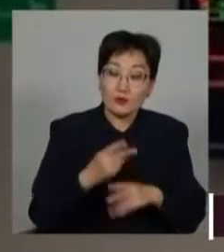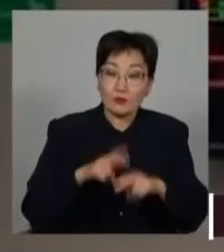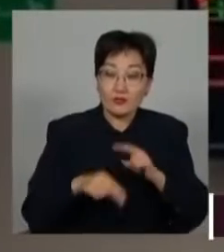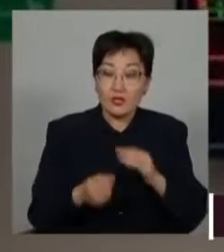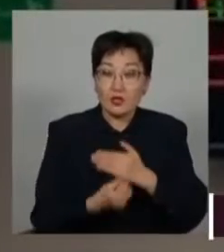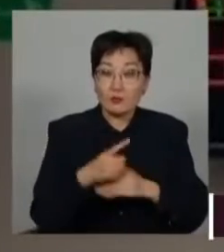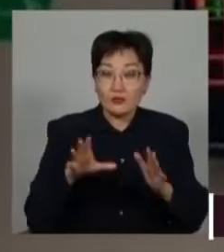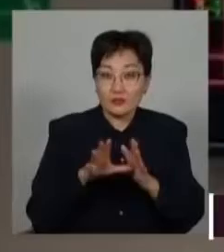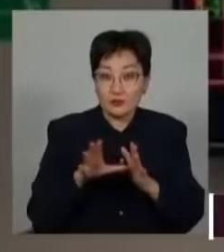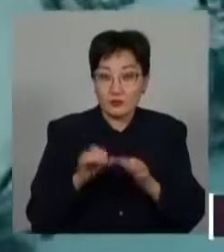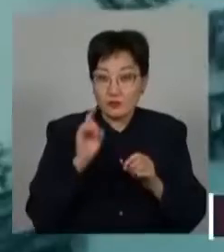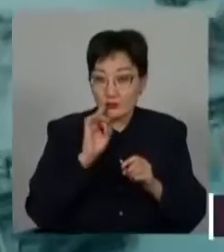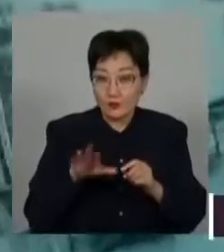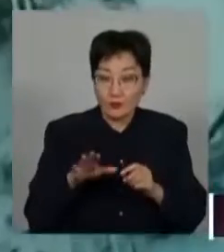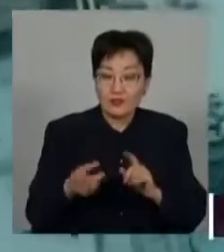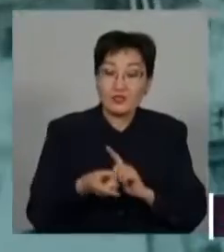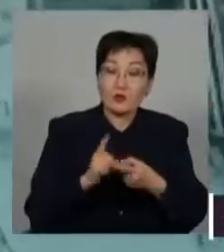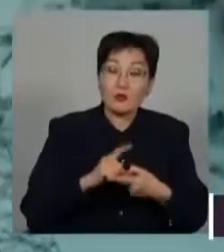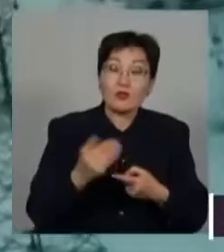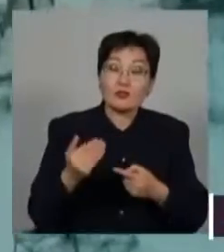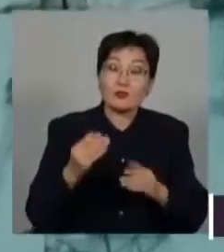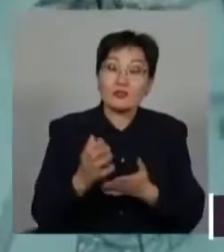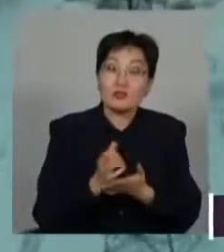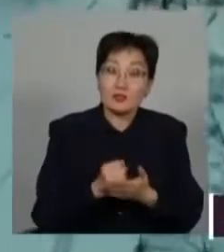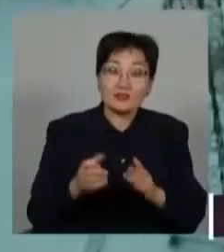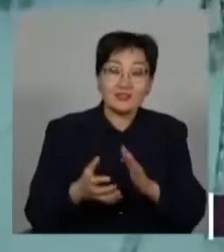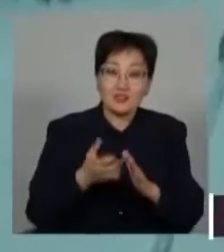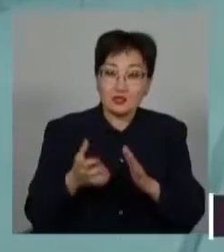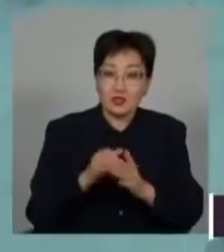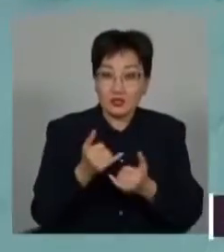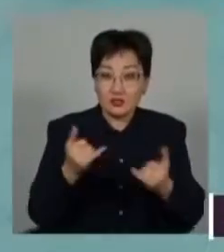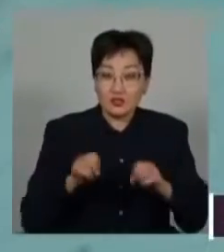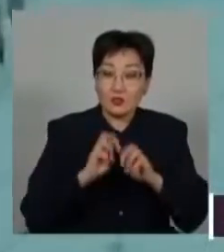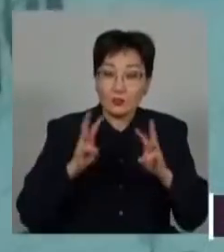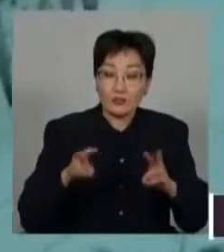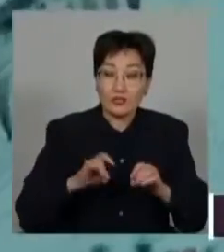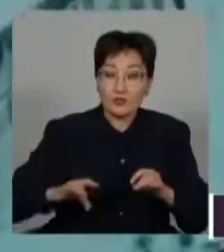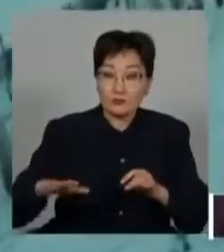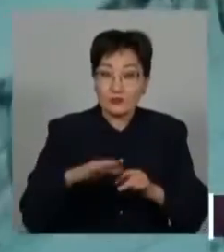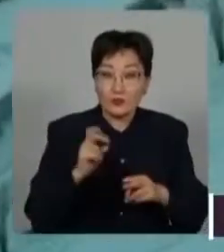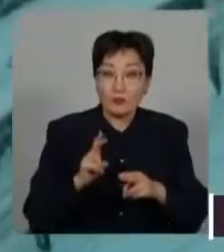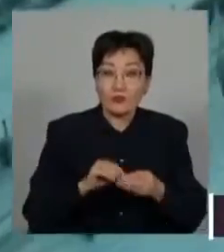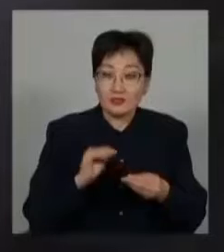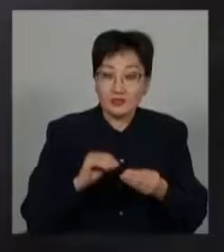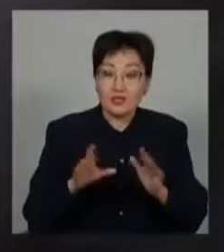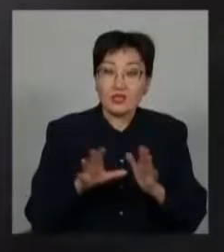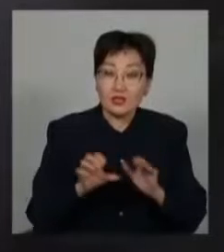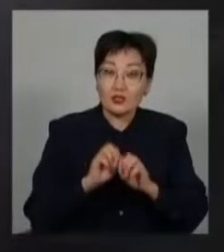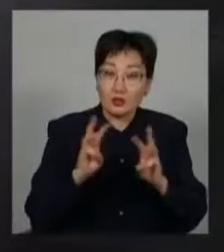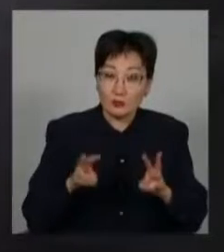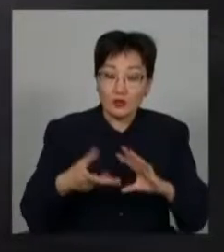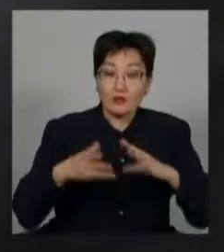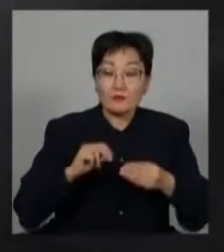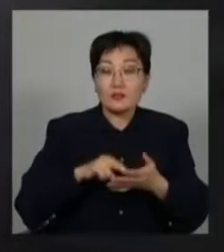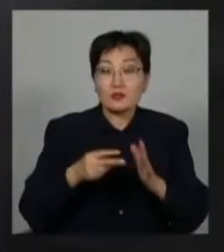энергии также не станут замена и поскольку их ресурсов недостаточно для обеспечения республики бесперебойной энергии всего